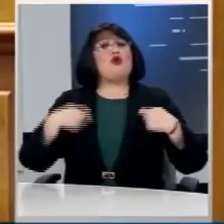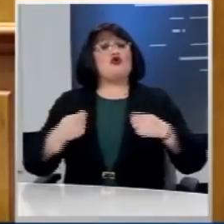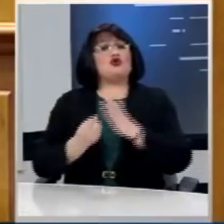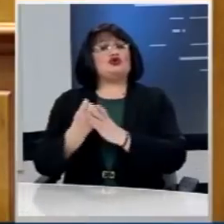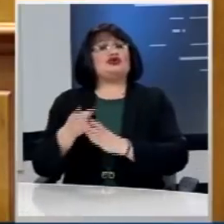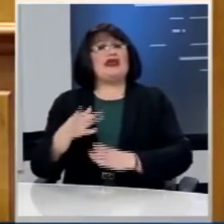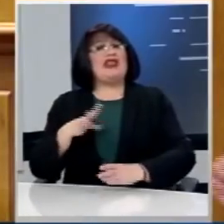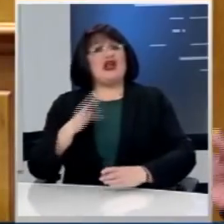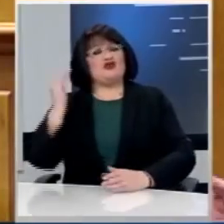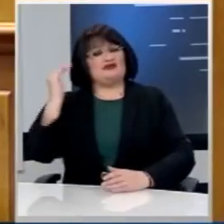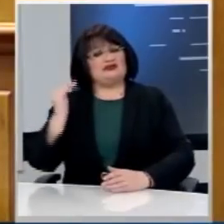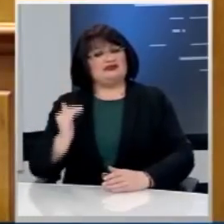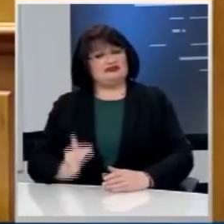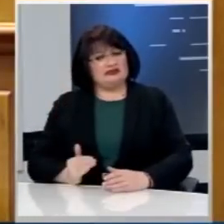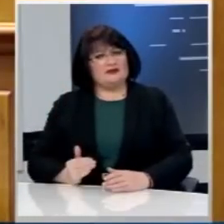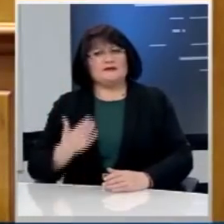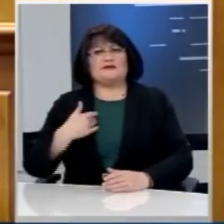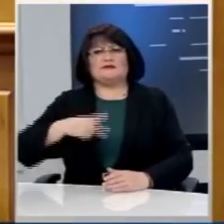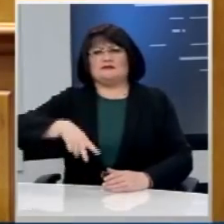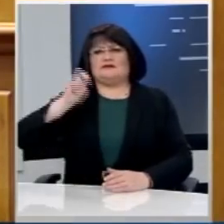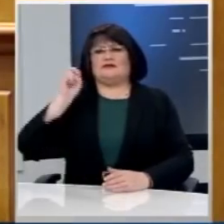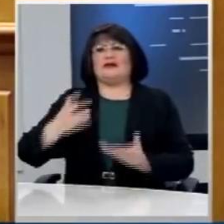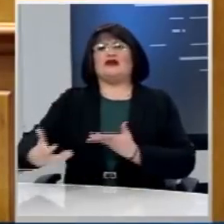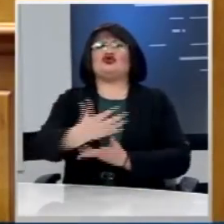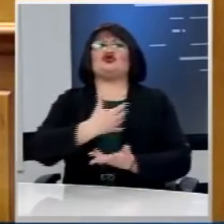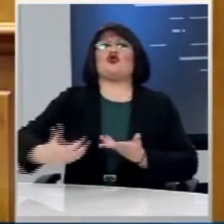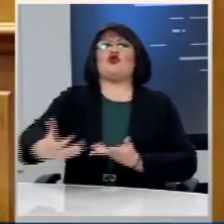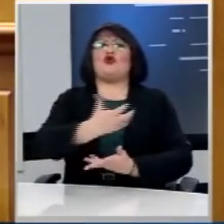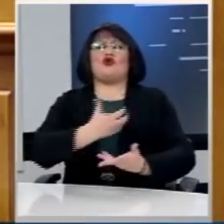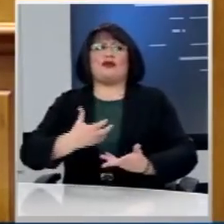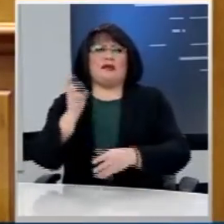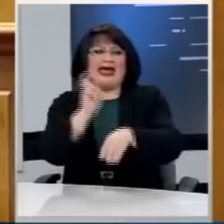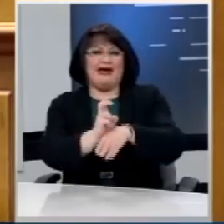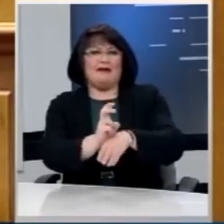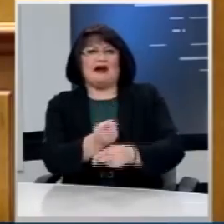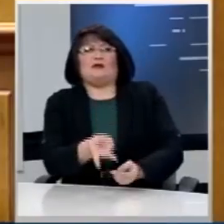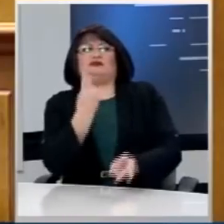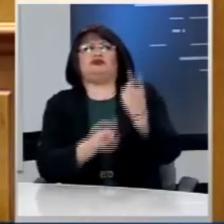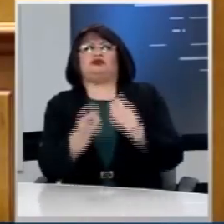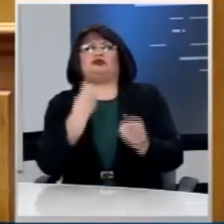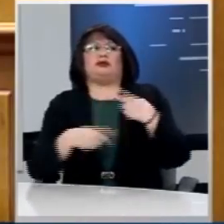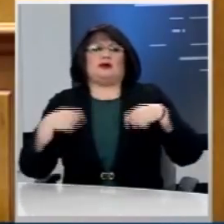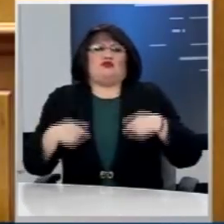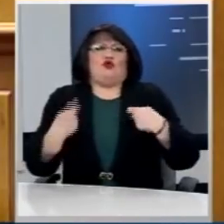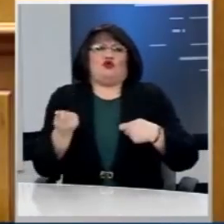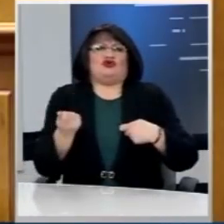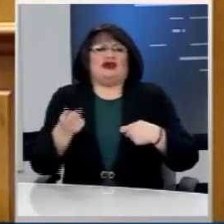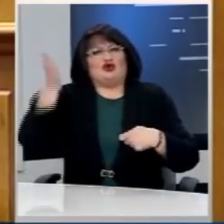παραγωγικότητά του φυσικά για να κλέψει τα όποια εισοδήματα απέμειναν στον ελληνικό λαό